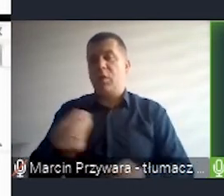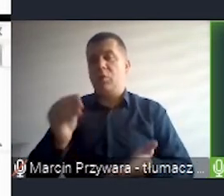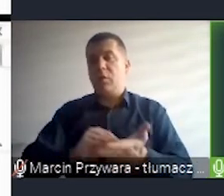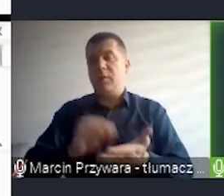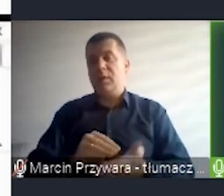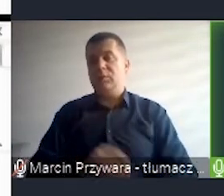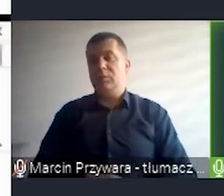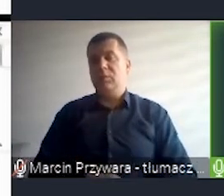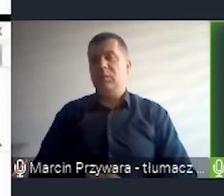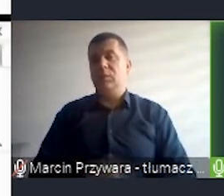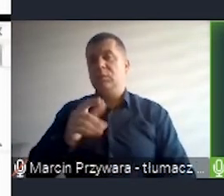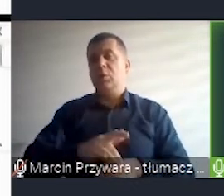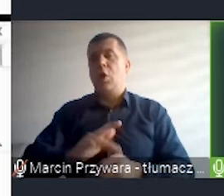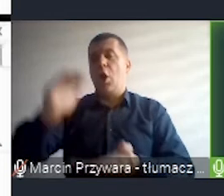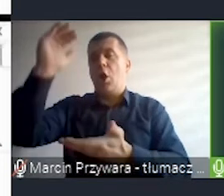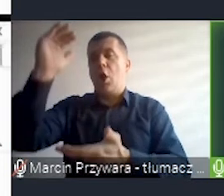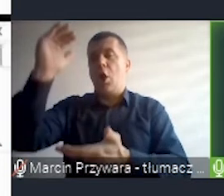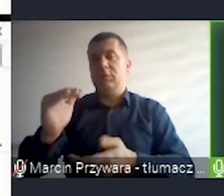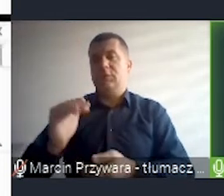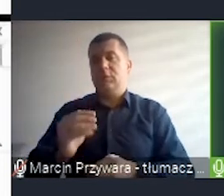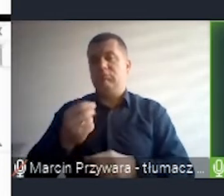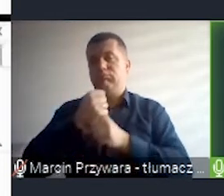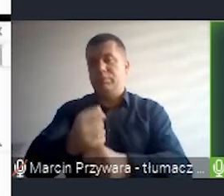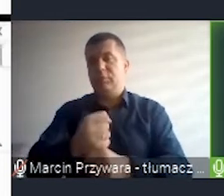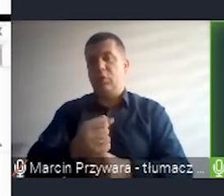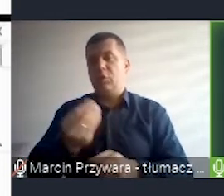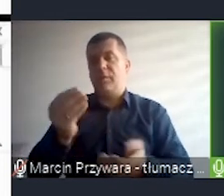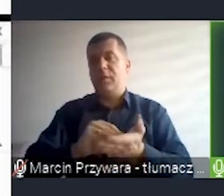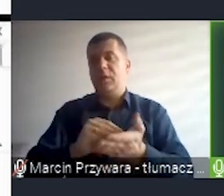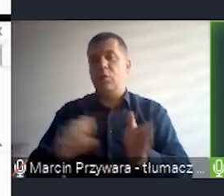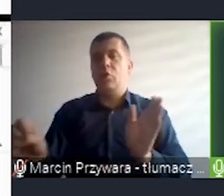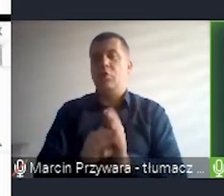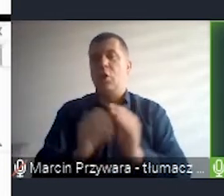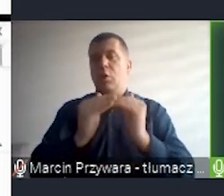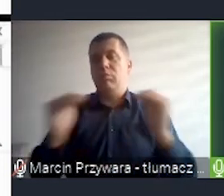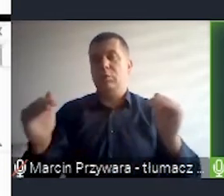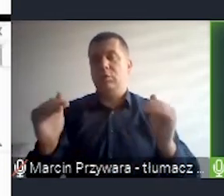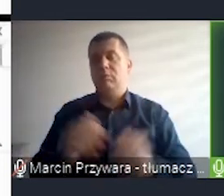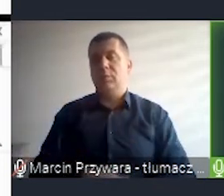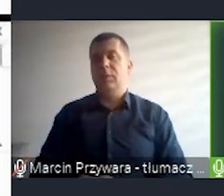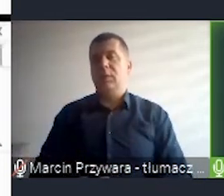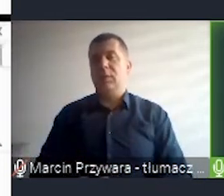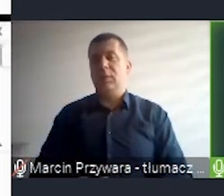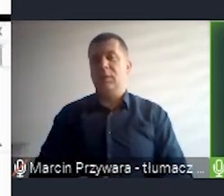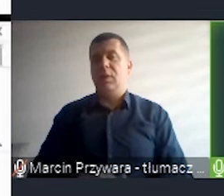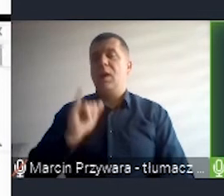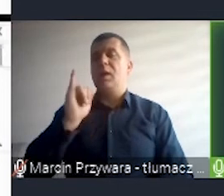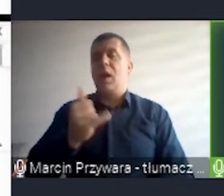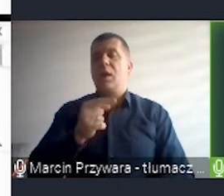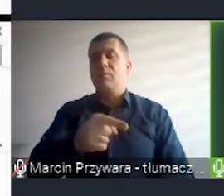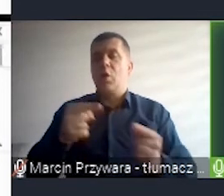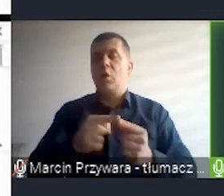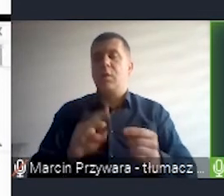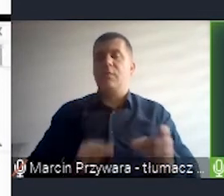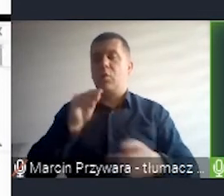dofinansowanie skutkuje obniżeniem dofinansowania do poziomu, jakiemu odpowiada